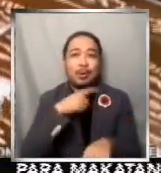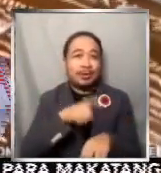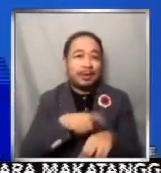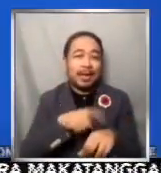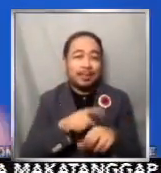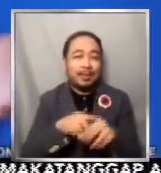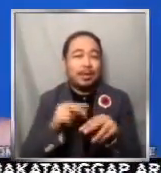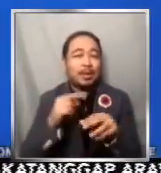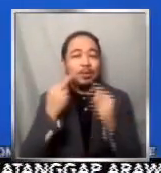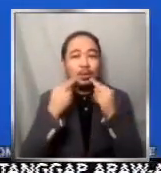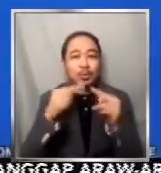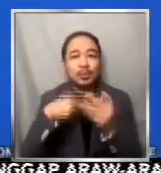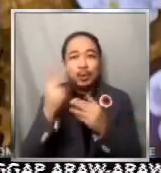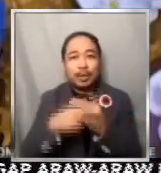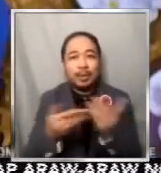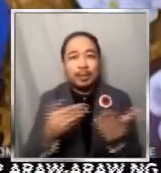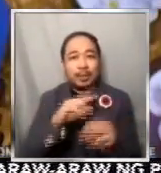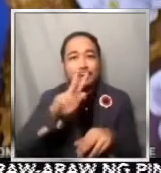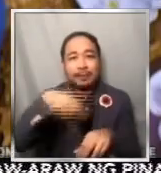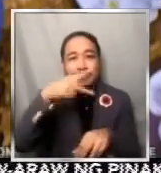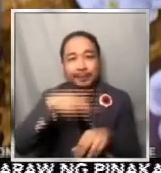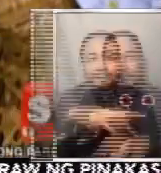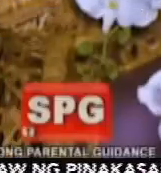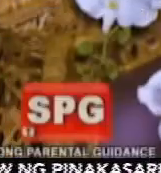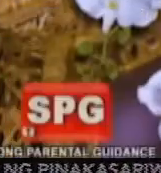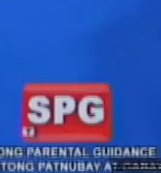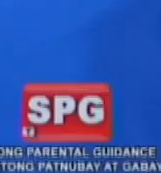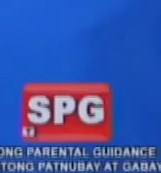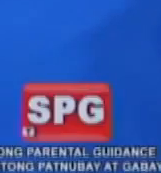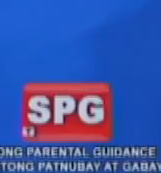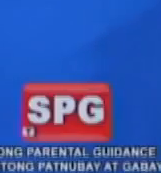bansa. Salima Refra, Nakatutok, 24 Oras.